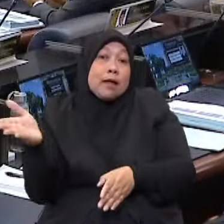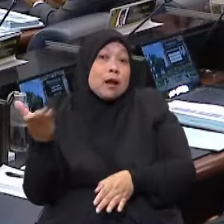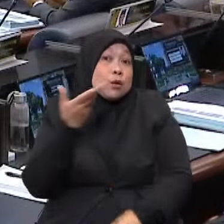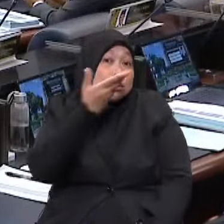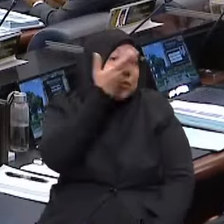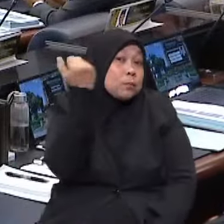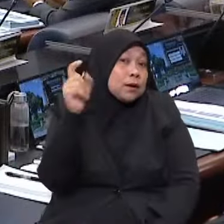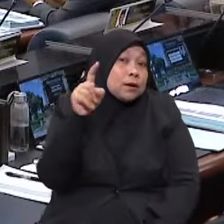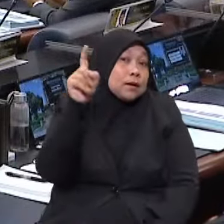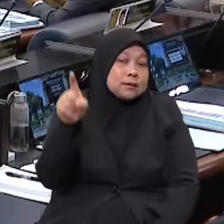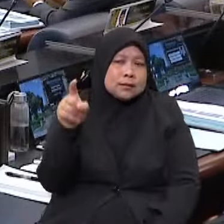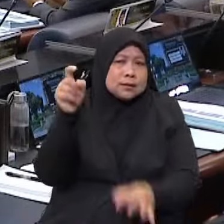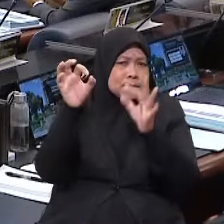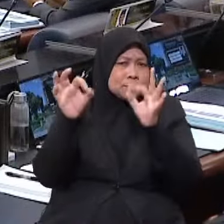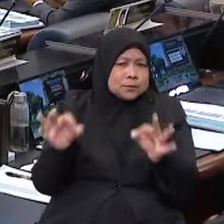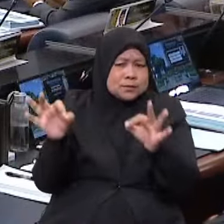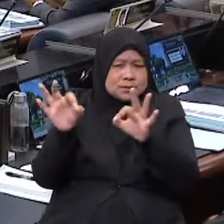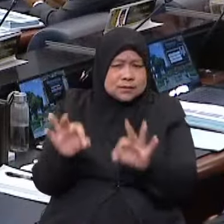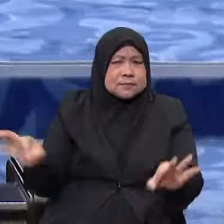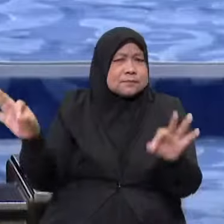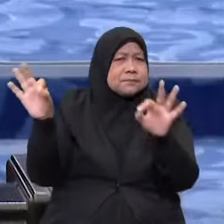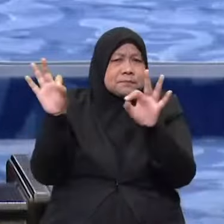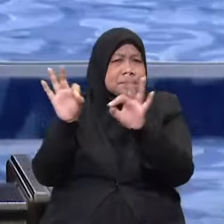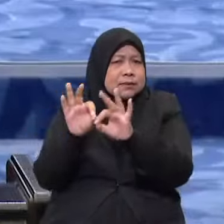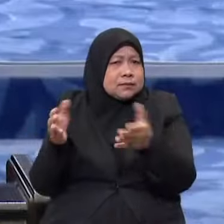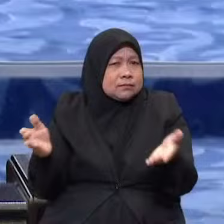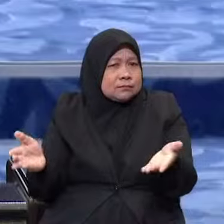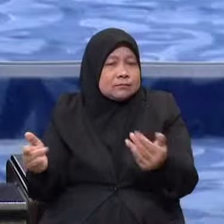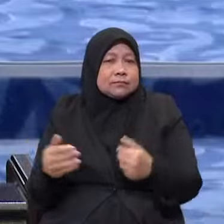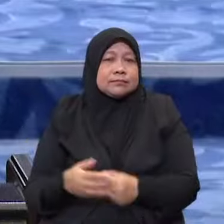lupa bahawa keputusan penting